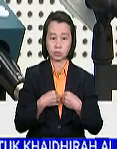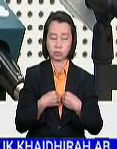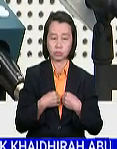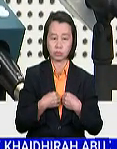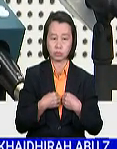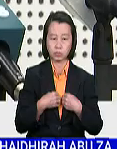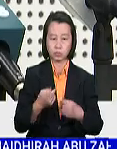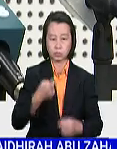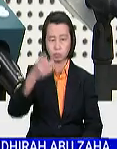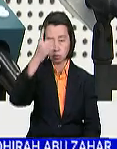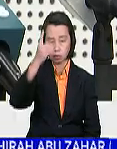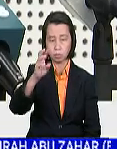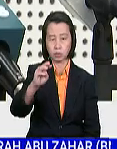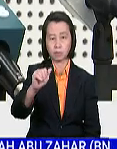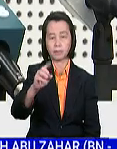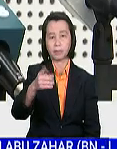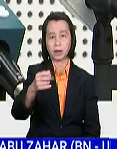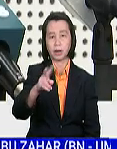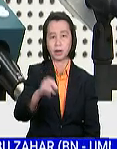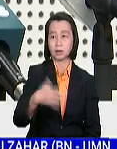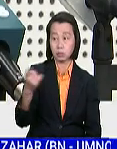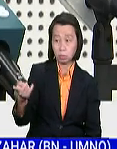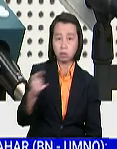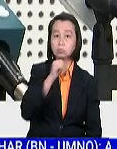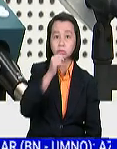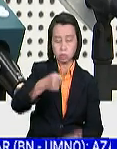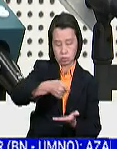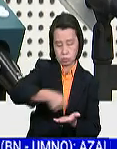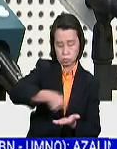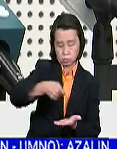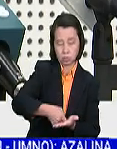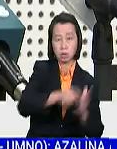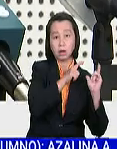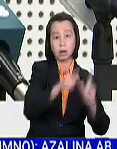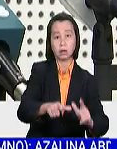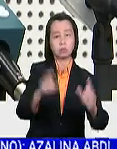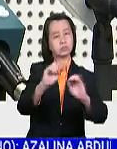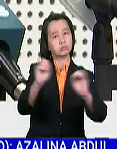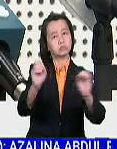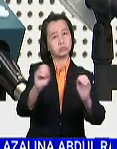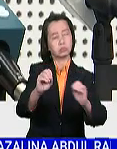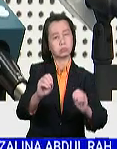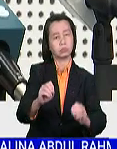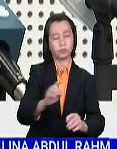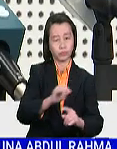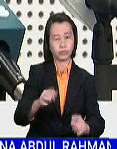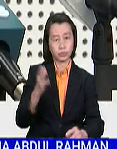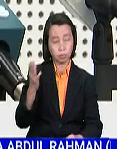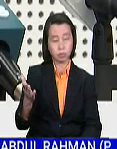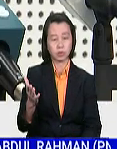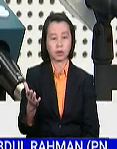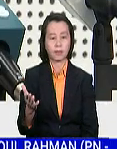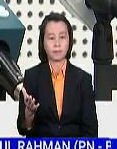daripada Tuhan tetapi bahwa beliau tidak menandatangani surat pernyataan Jabatan itu dan serta kejahatan